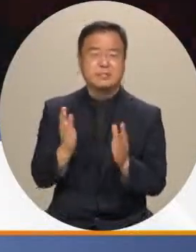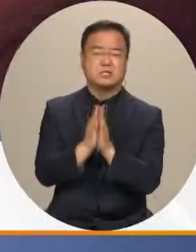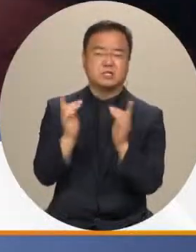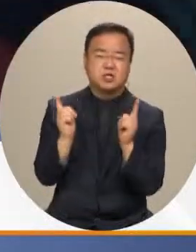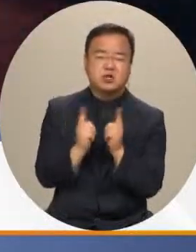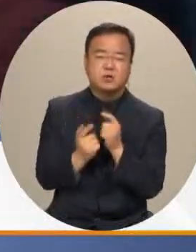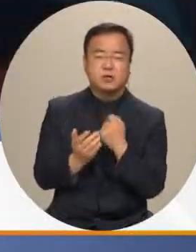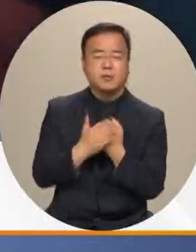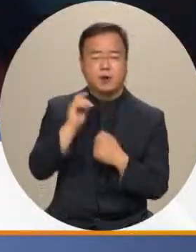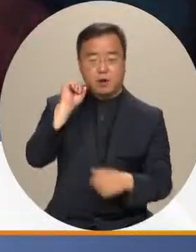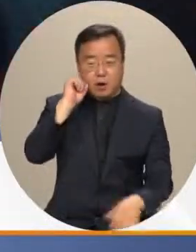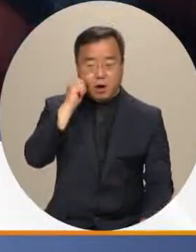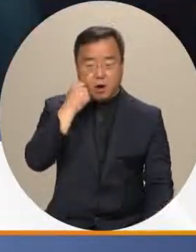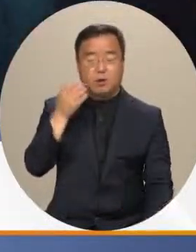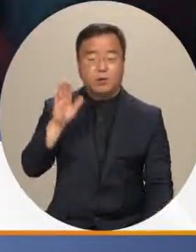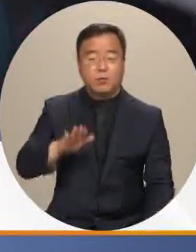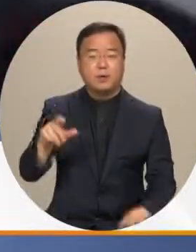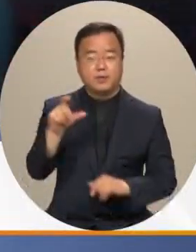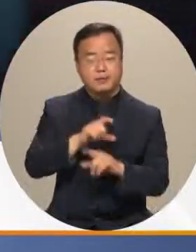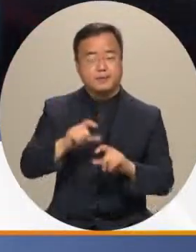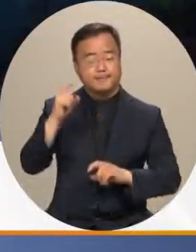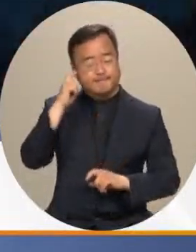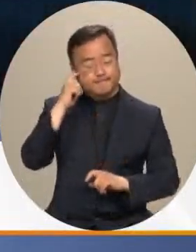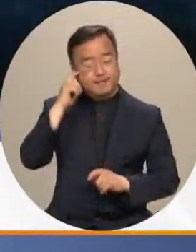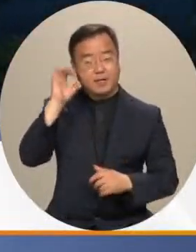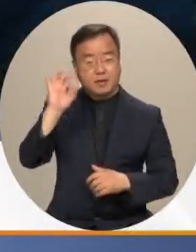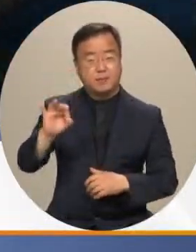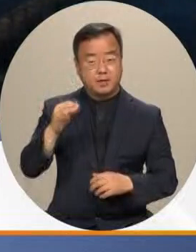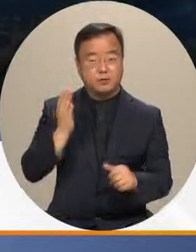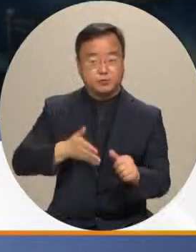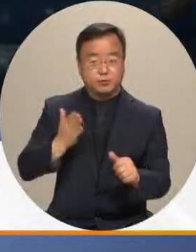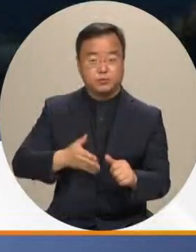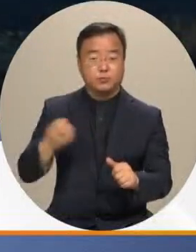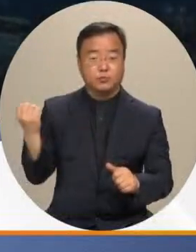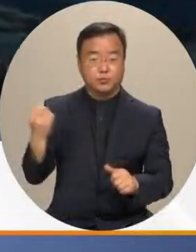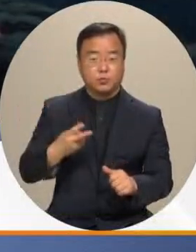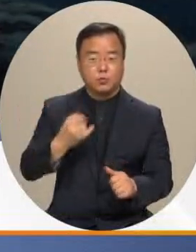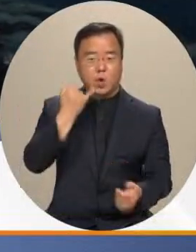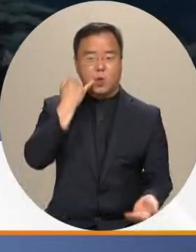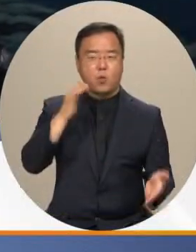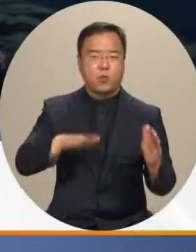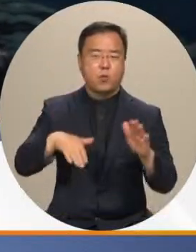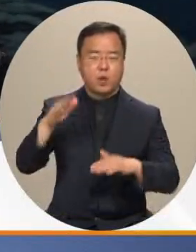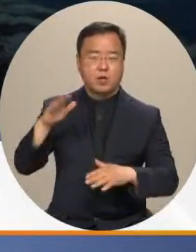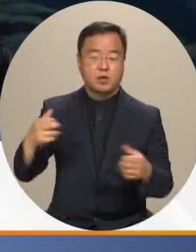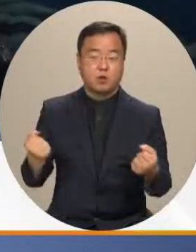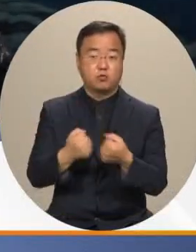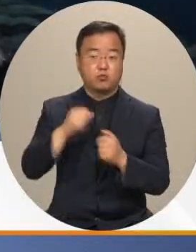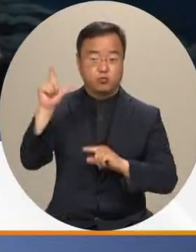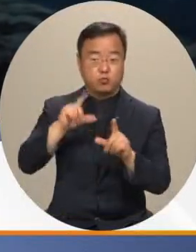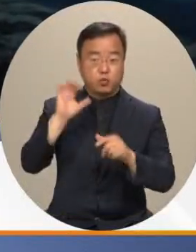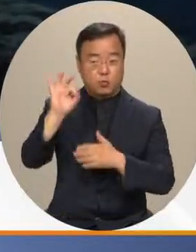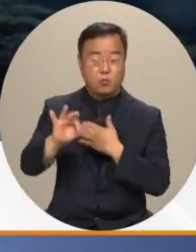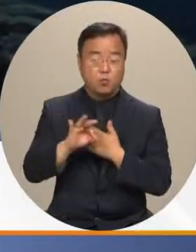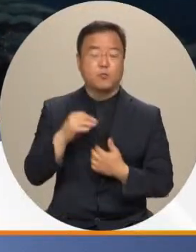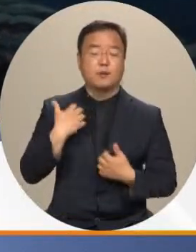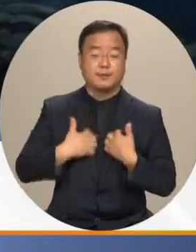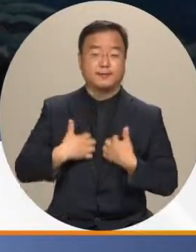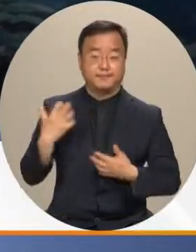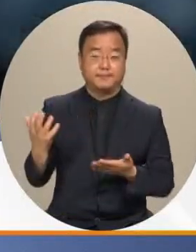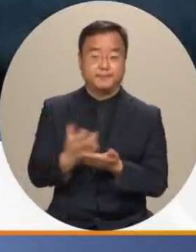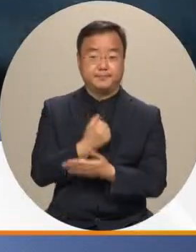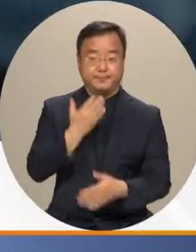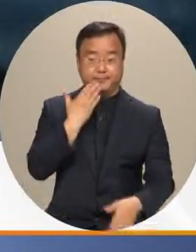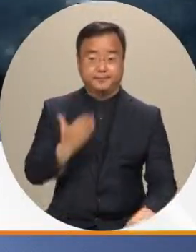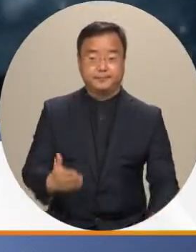그런 부분들을 조금 더 감안해서 보시고 해상에서의 전투를 보신다면 또 좀 더 재미있지 않을까 생각합니다